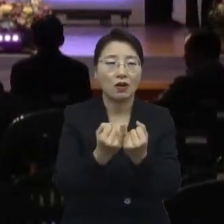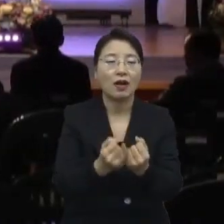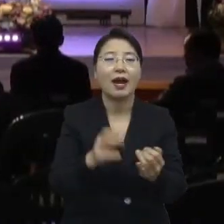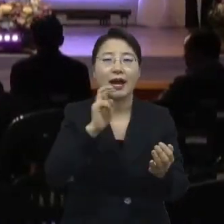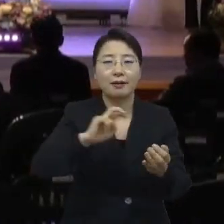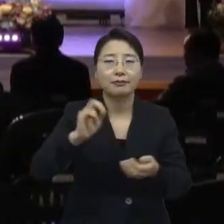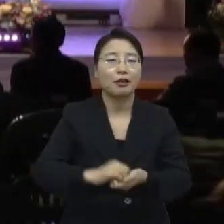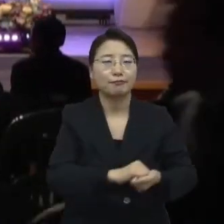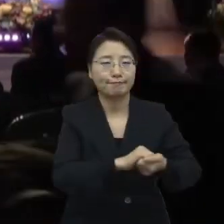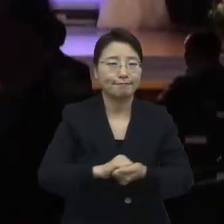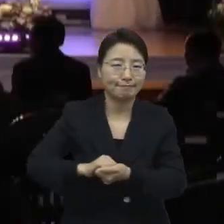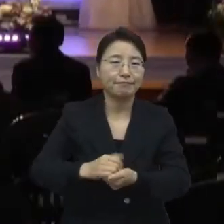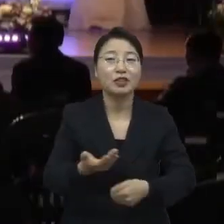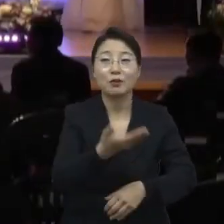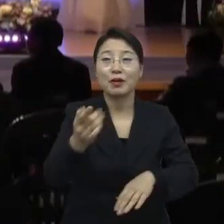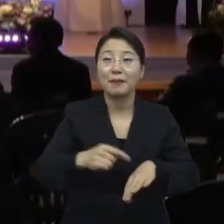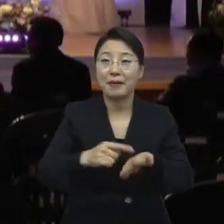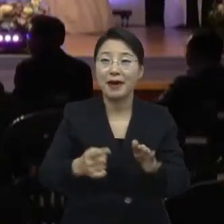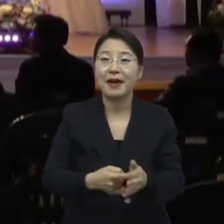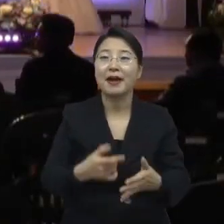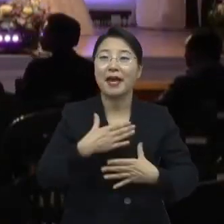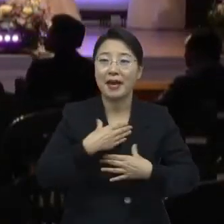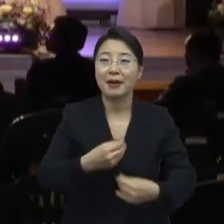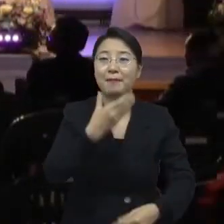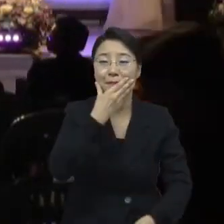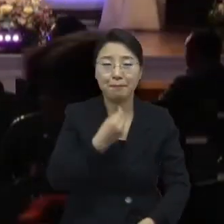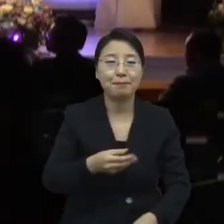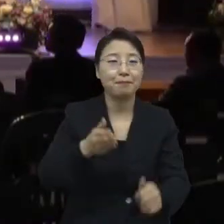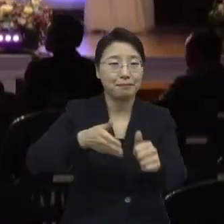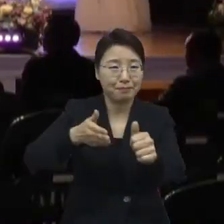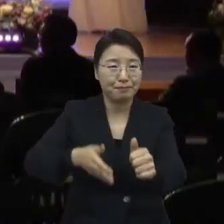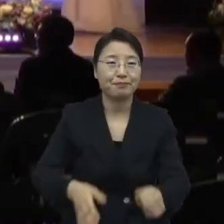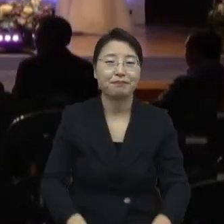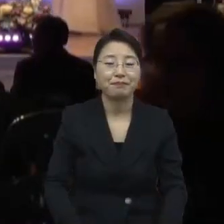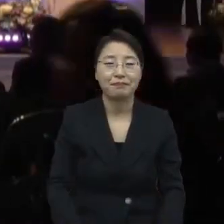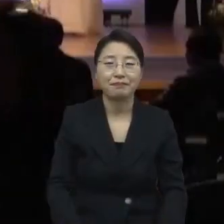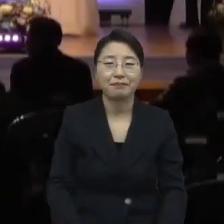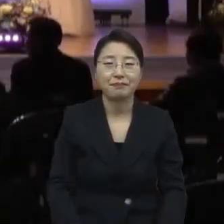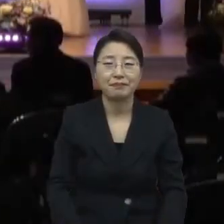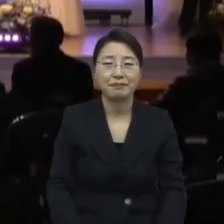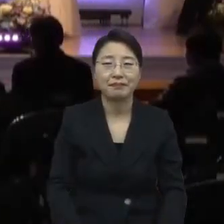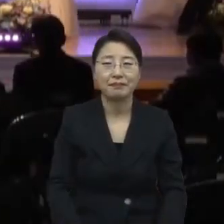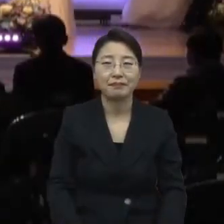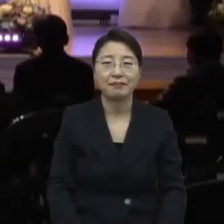마음의 여유로움을 찾는 행복한 시간 보내시기 바랍니다.